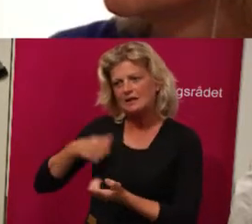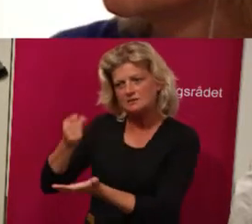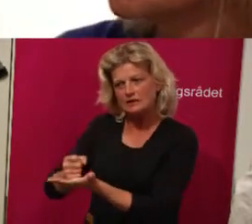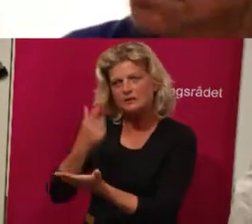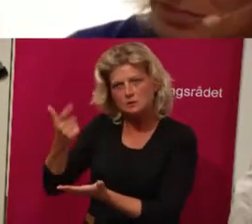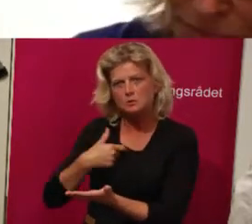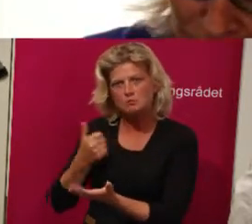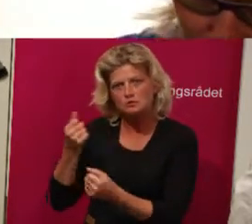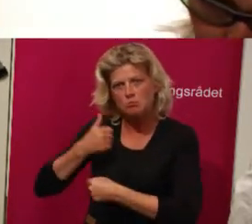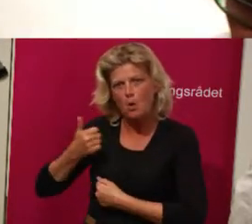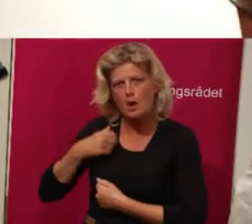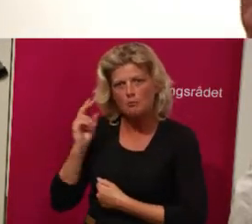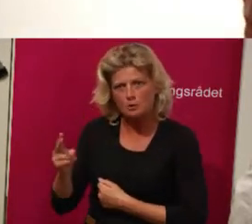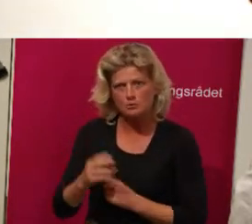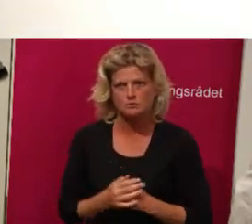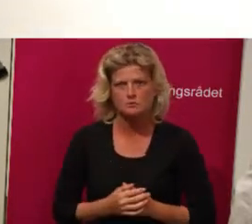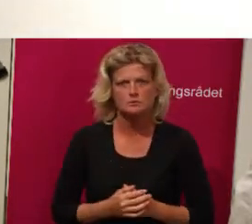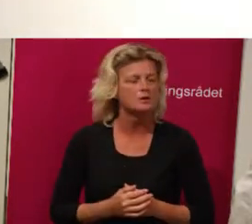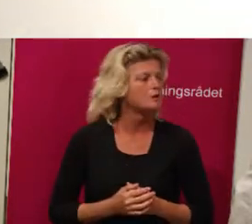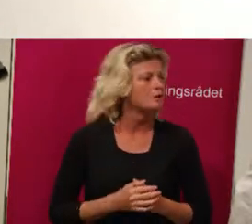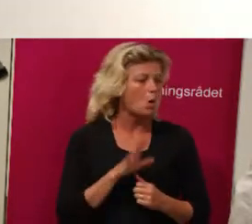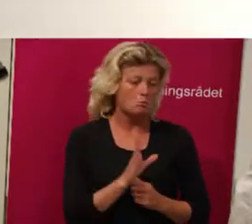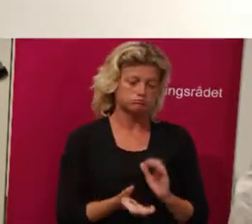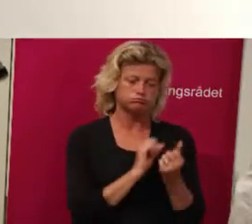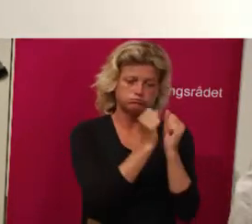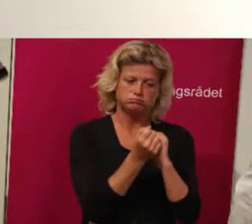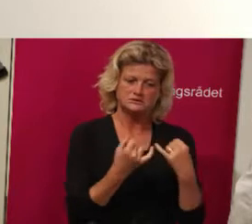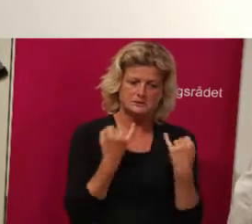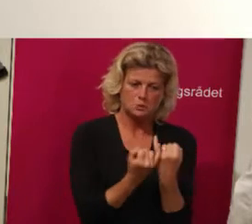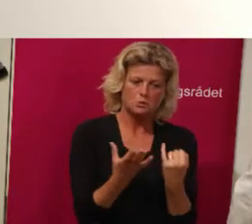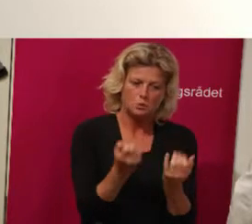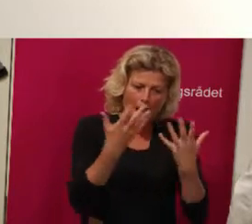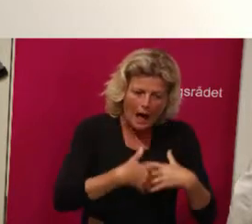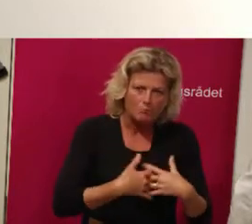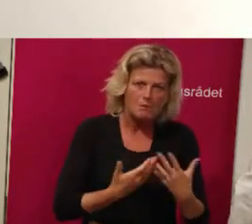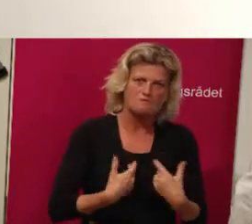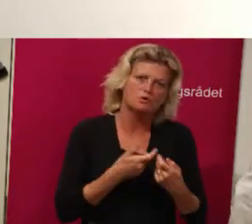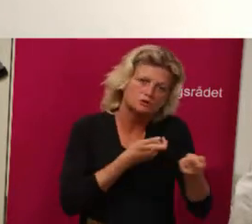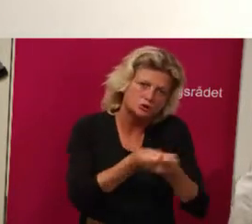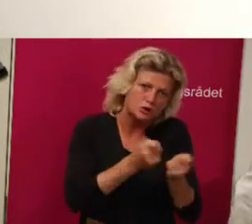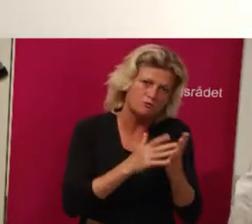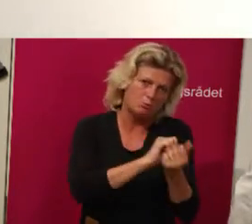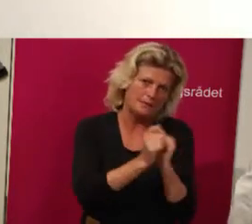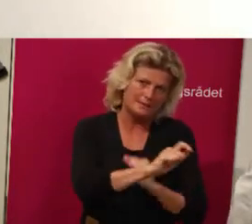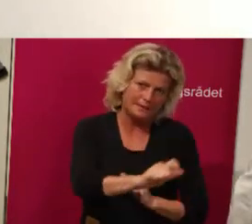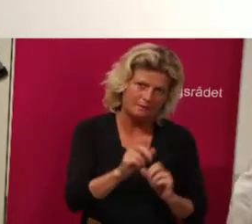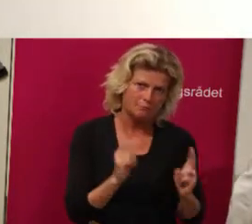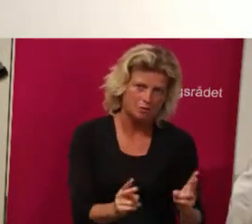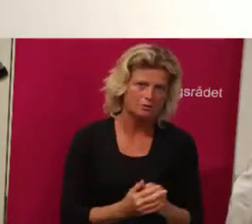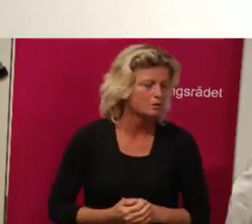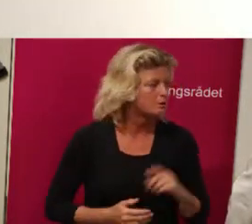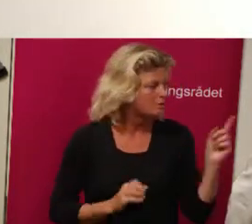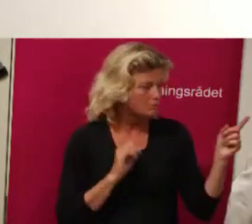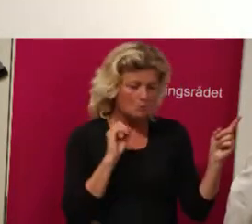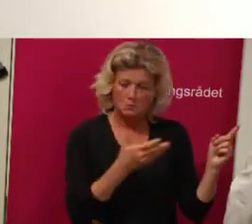men när vi blir satta med en rubrik som en institution, då är man inne kanske i styrandet istället, och det måste vi jobba med. Och om det inte blir några pengar alls